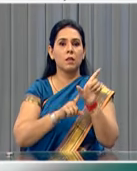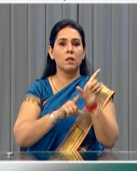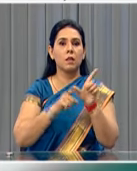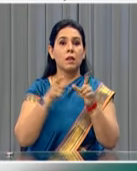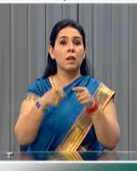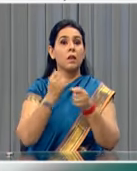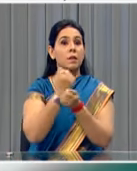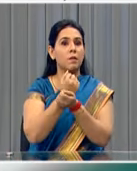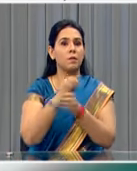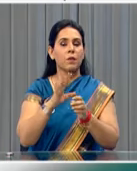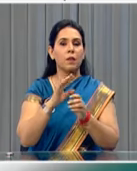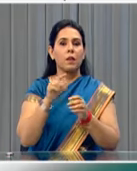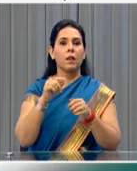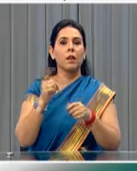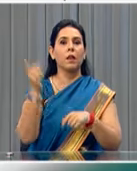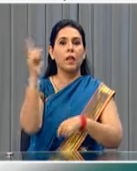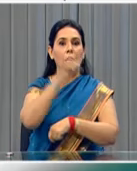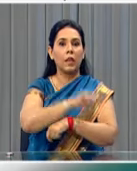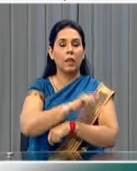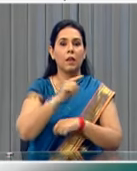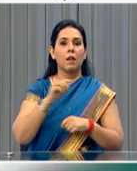स्वातंत्र पर्व का सवेरा है।